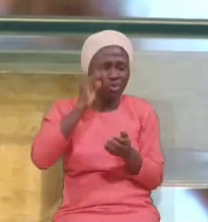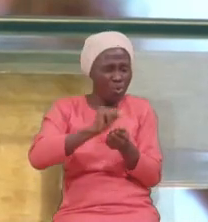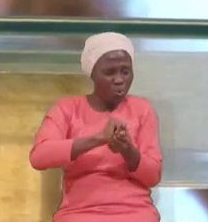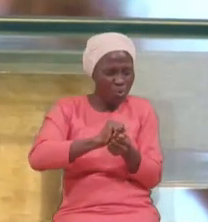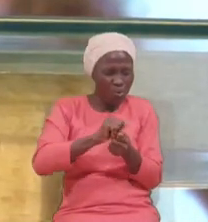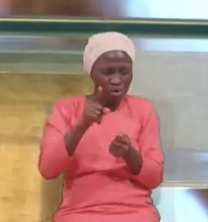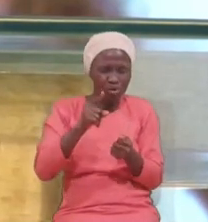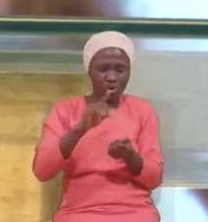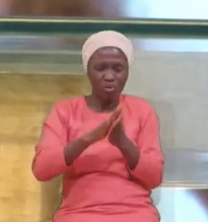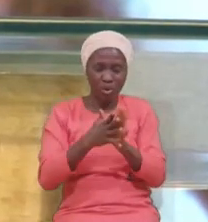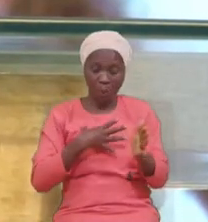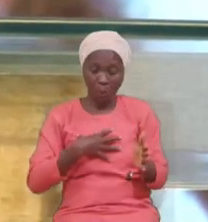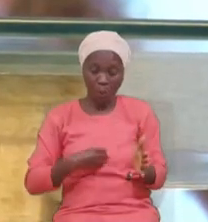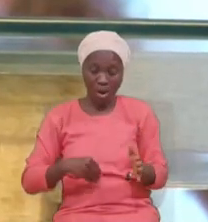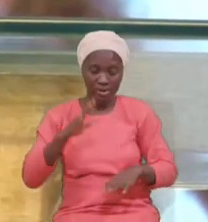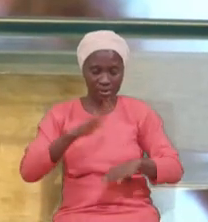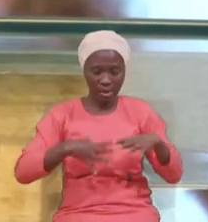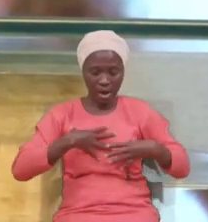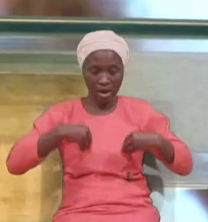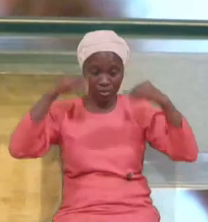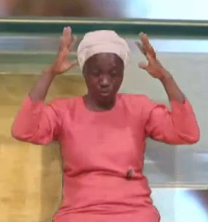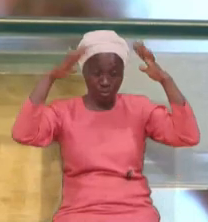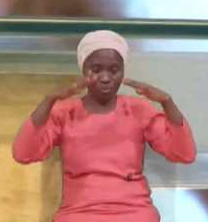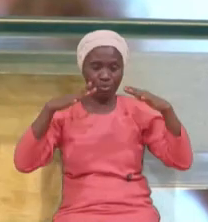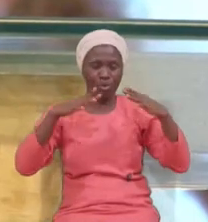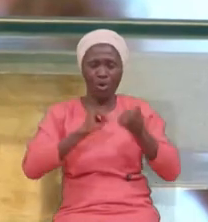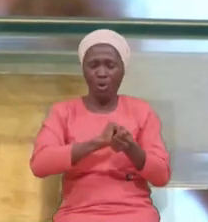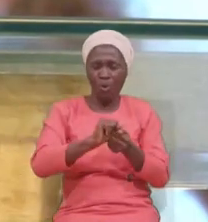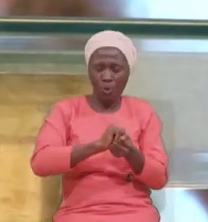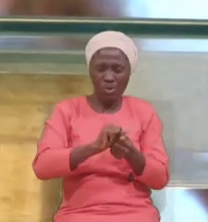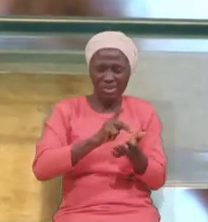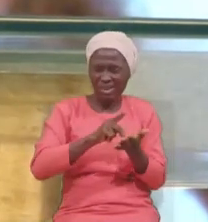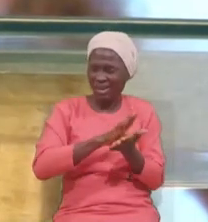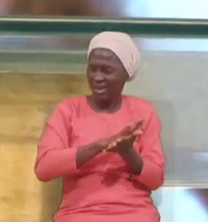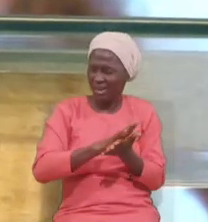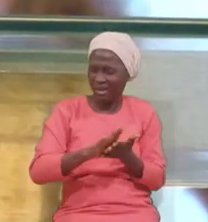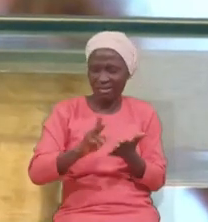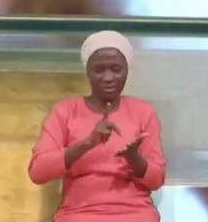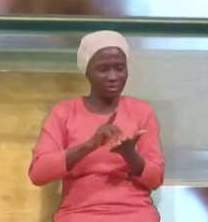Et va vous laver plus blanc que la neige. Purifier, laver.